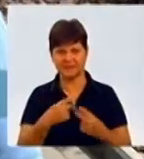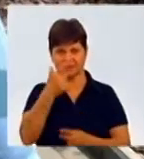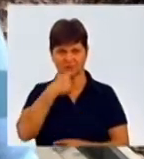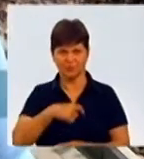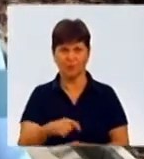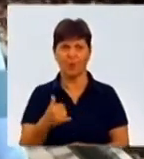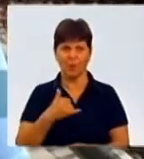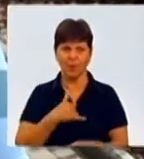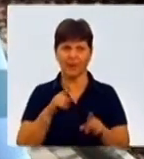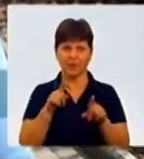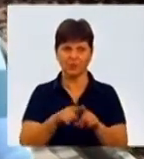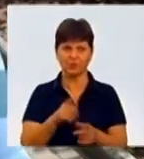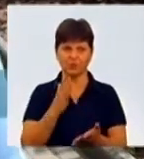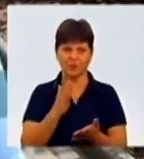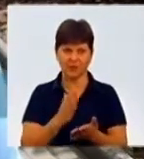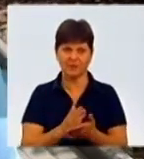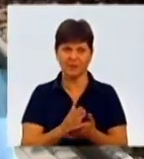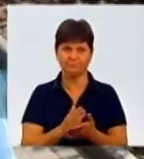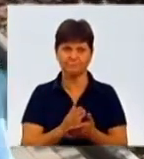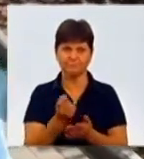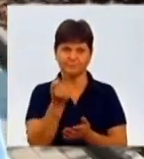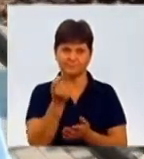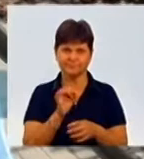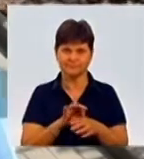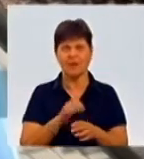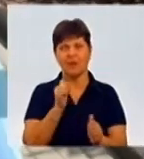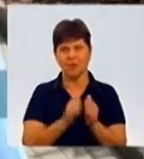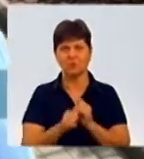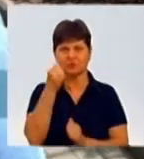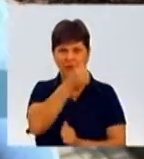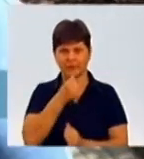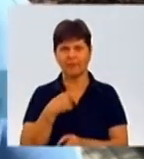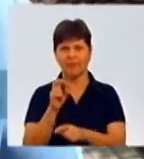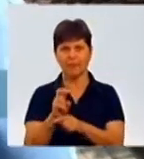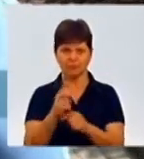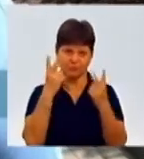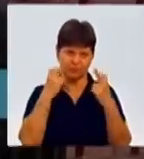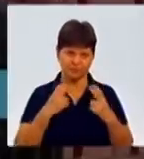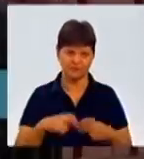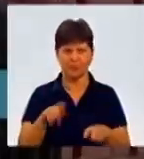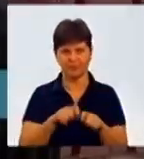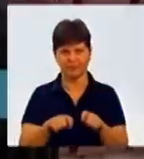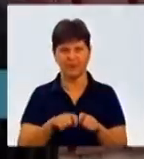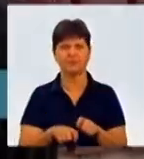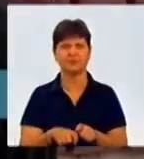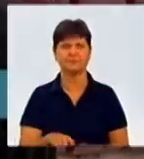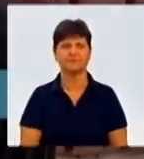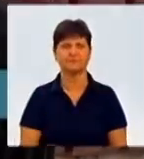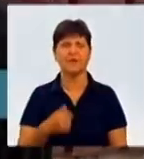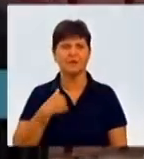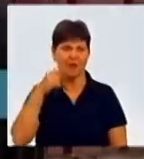теж загострення, але я кожен рік я ходю і дивлюся, провіряюся. Знаю, що